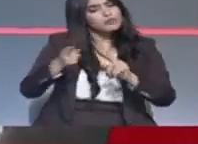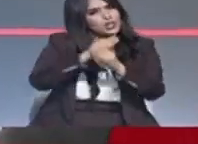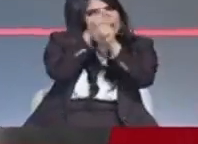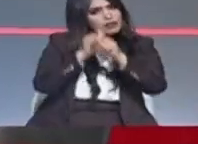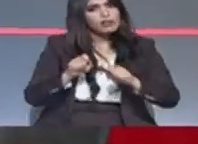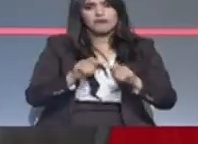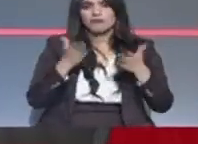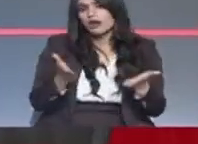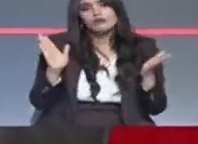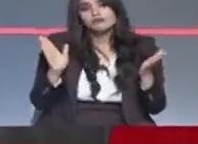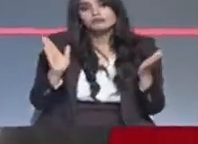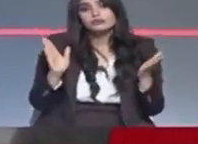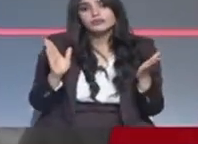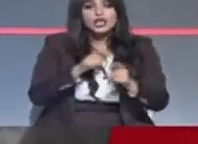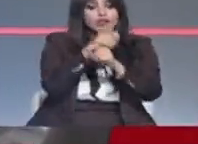يحترمه.